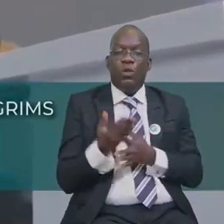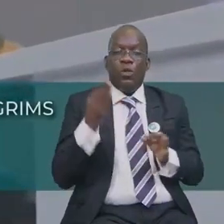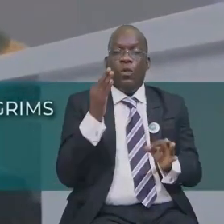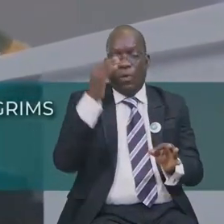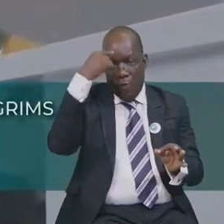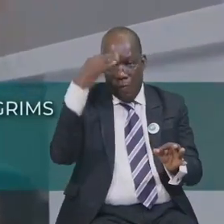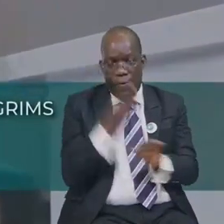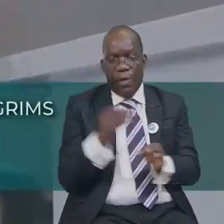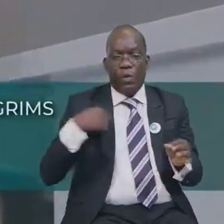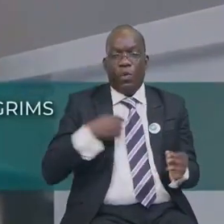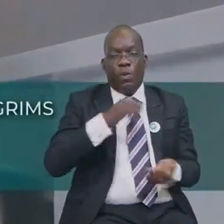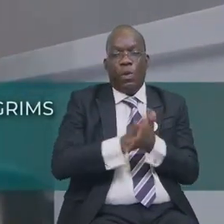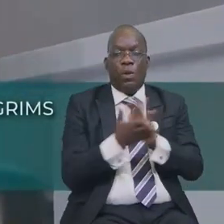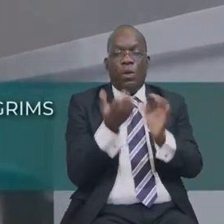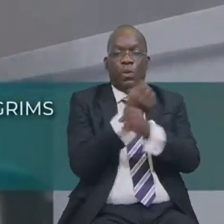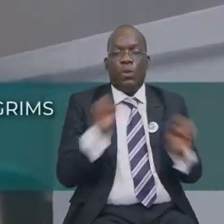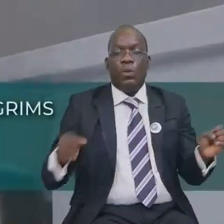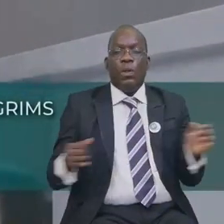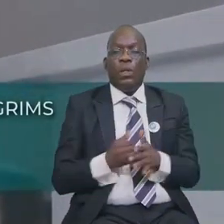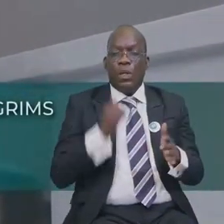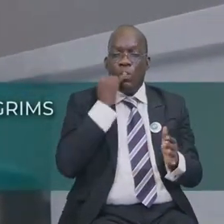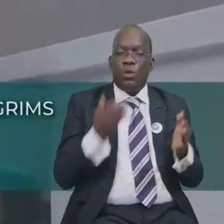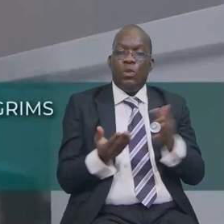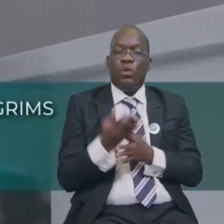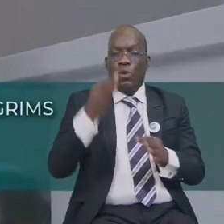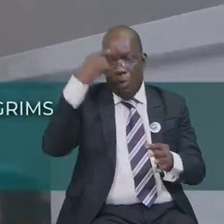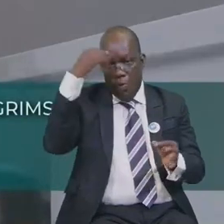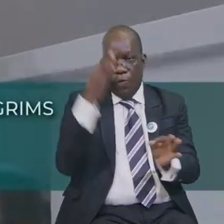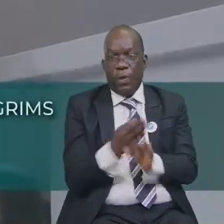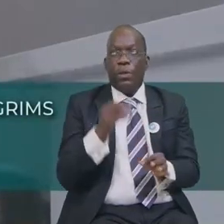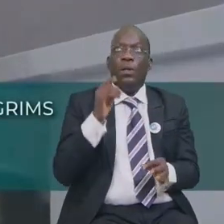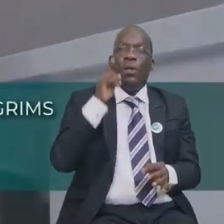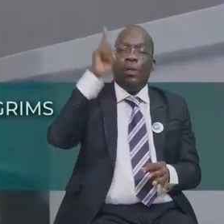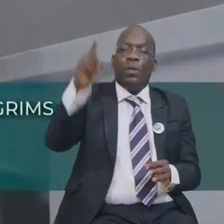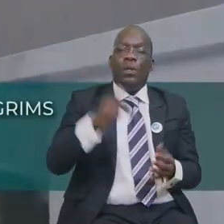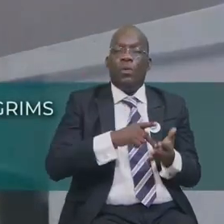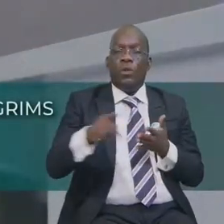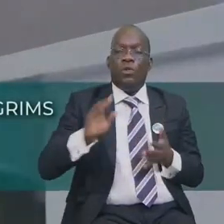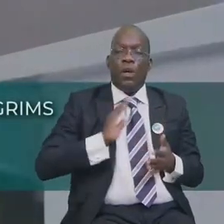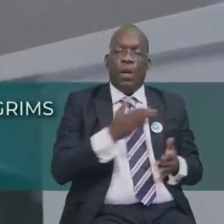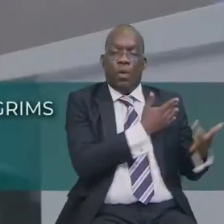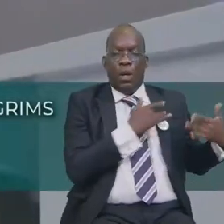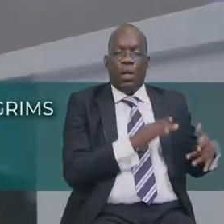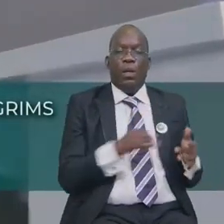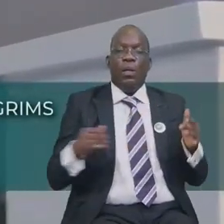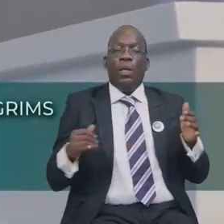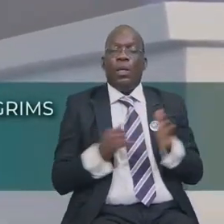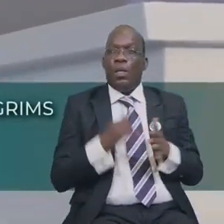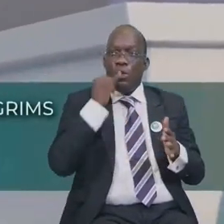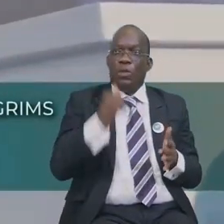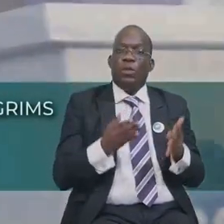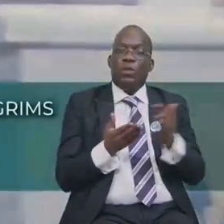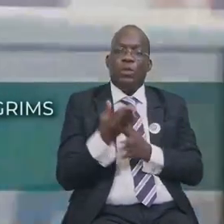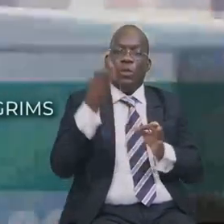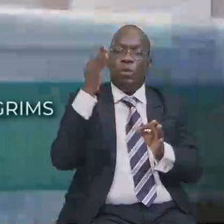C'est par la foi qu'il purifie nos cœurs et il nous sanctifie. C'est par la foi que